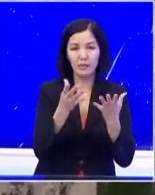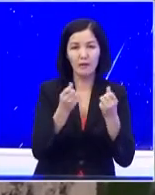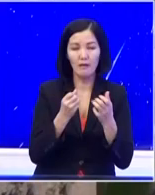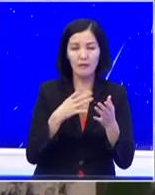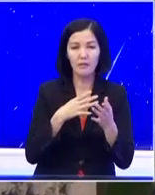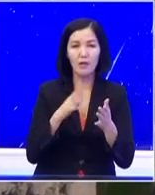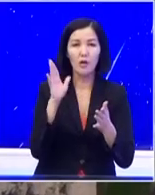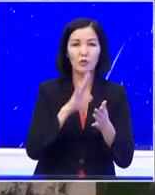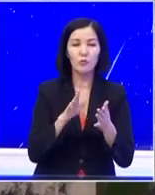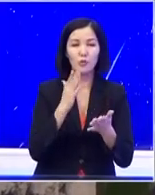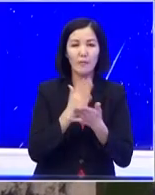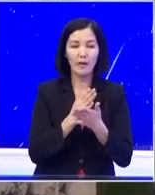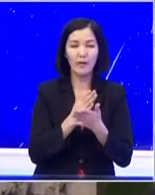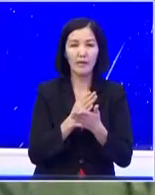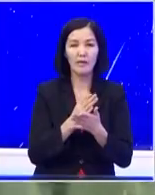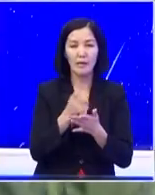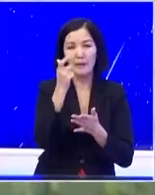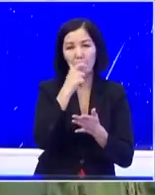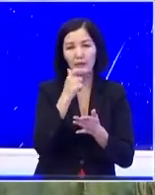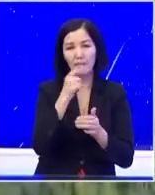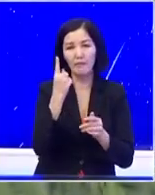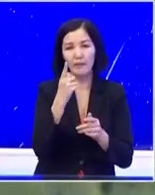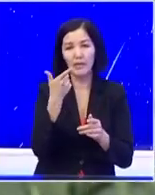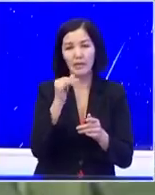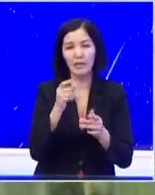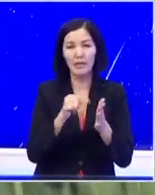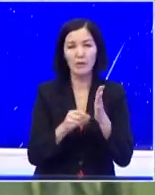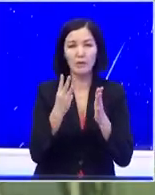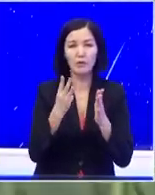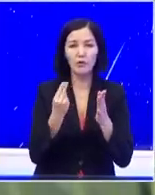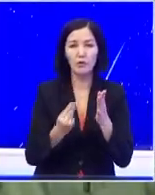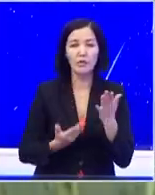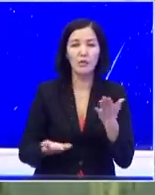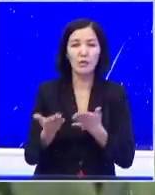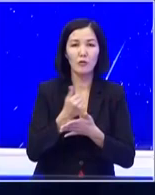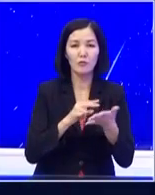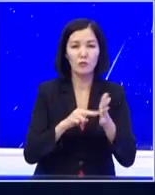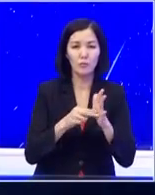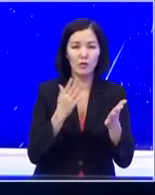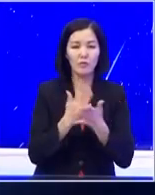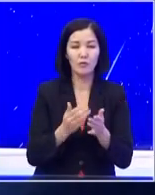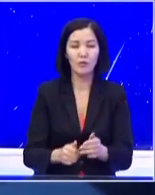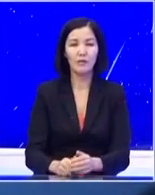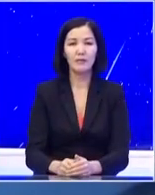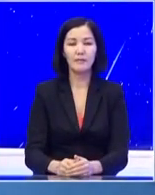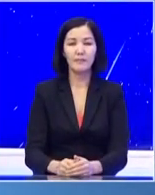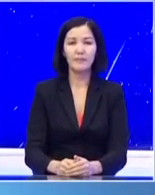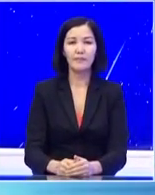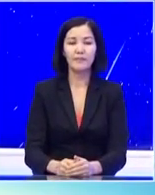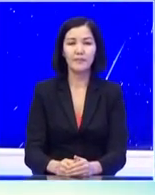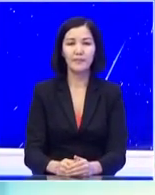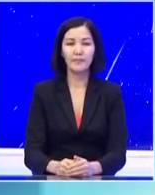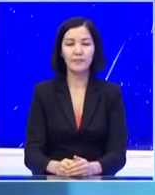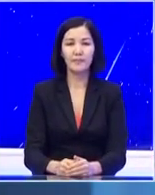жеткілікті, суда мол. Бабы келсе, жаркенттіктер әр гектардан 63 центнерден өнім алуды көздеп отыр. Жазира Исаева, Мәди Байбосынов,